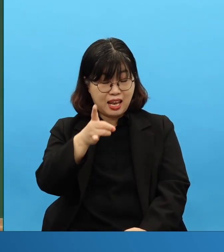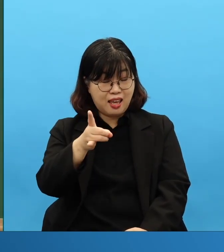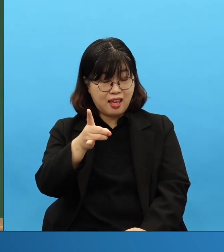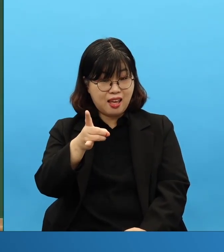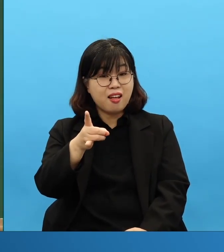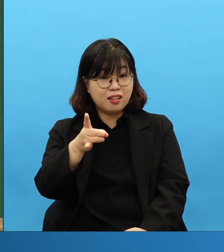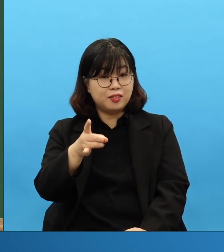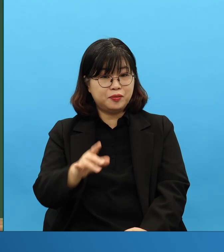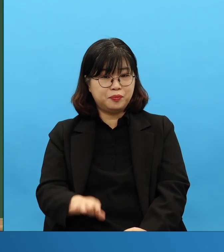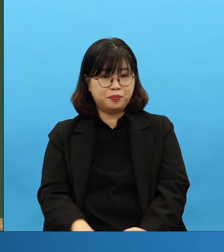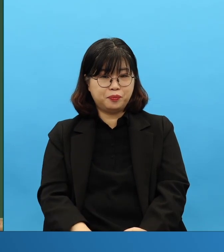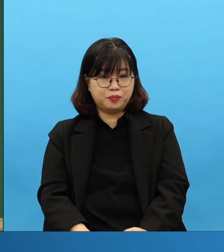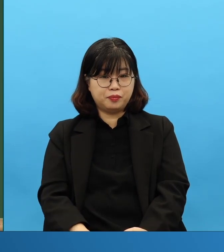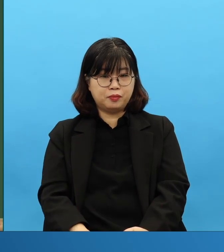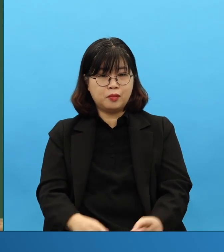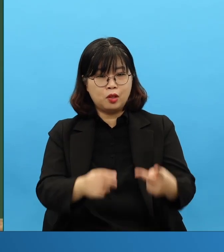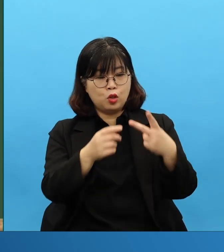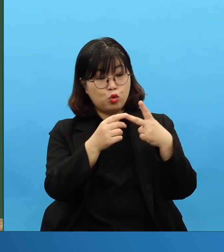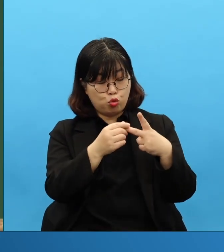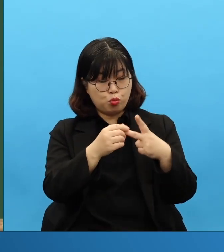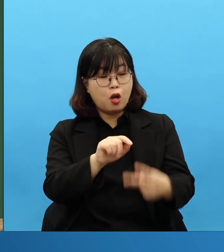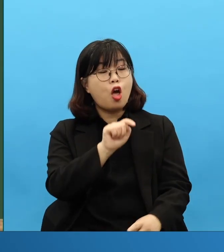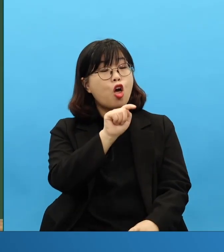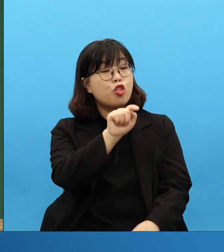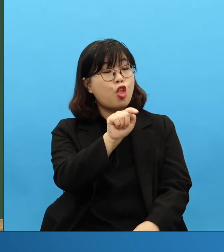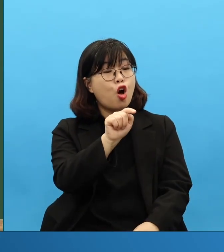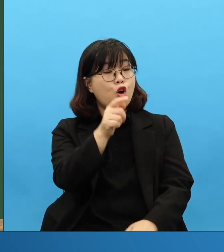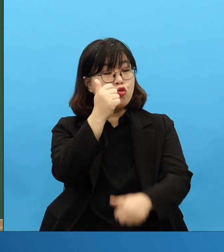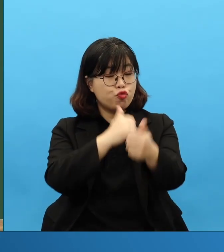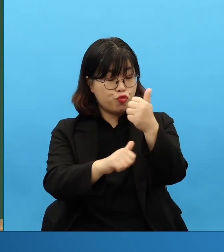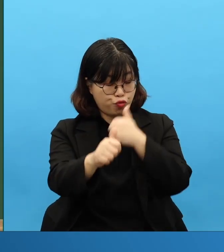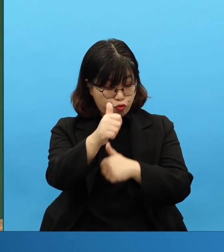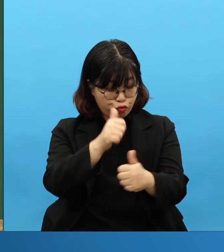후대로 말미암아. そして子供たち 만민이